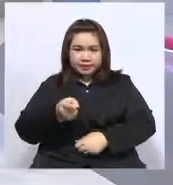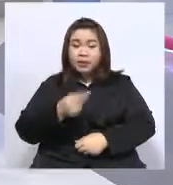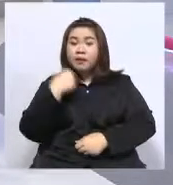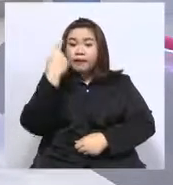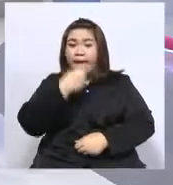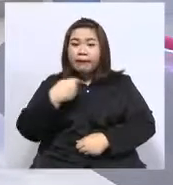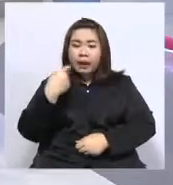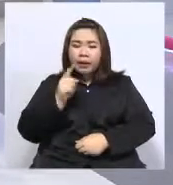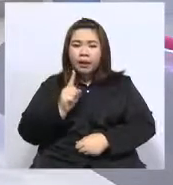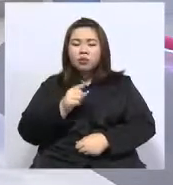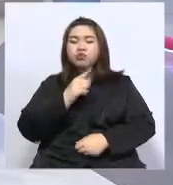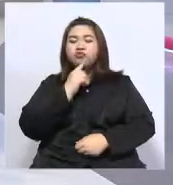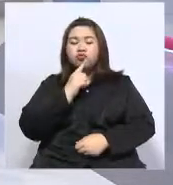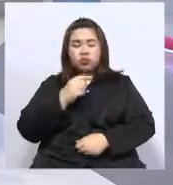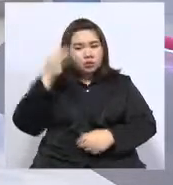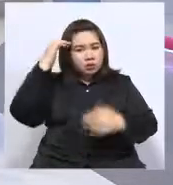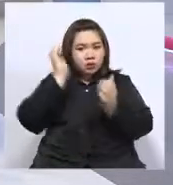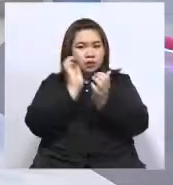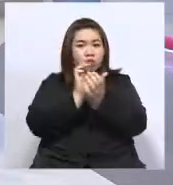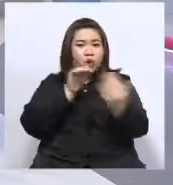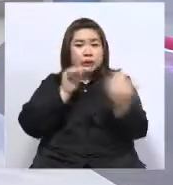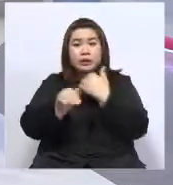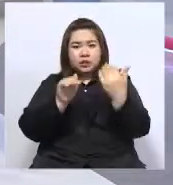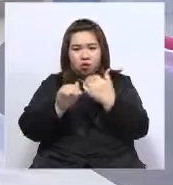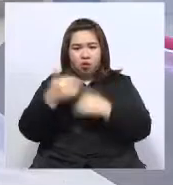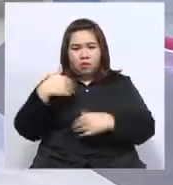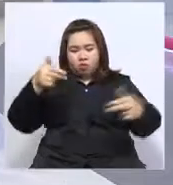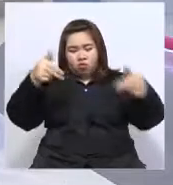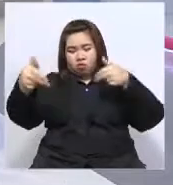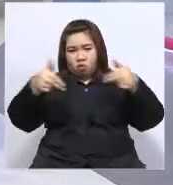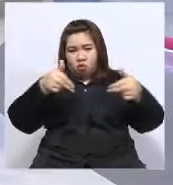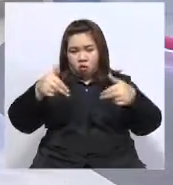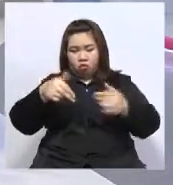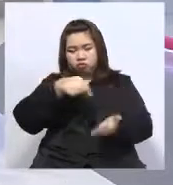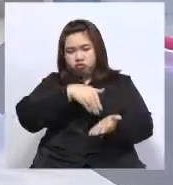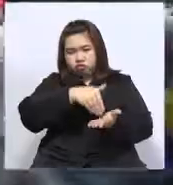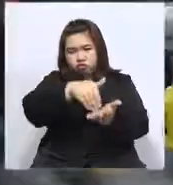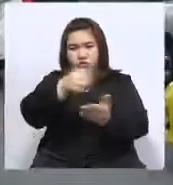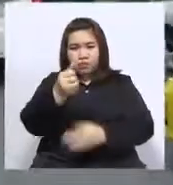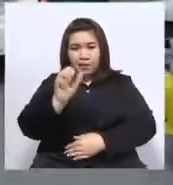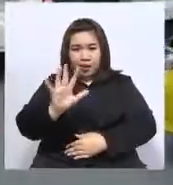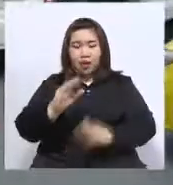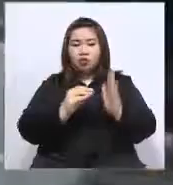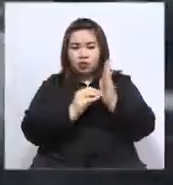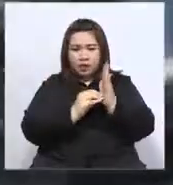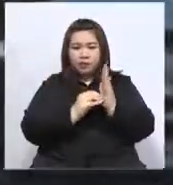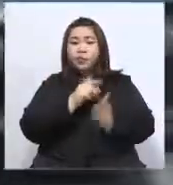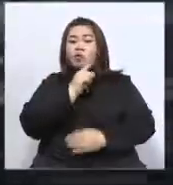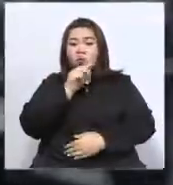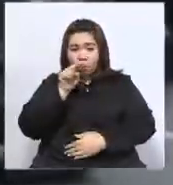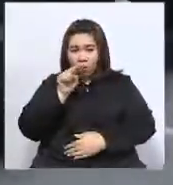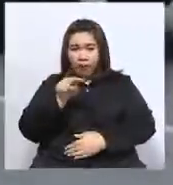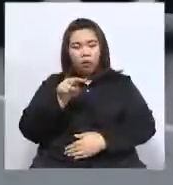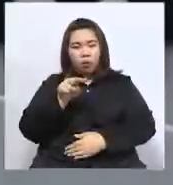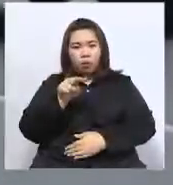้สำหรบทางกรว ตำรวจจรจรหลงจากทมีการติดตั้งกร่อง 15 จุทั่วกรุงเทพหาญครถ้าพรบ